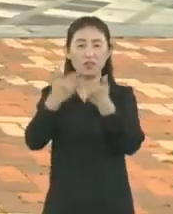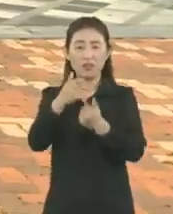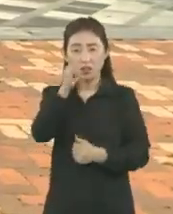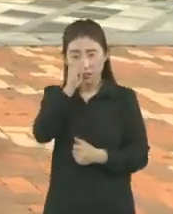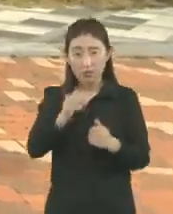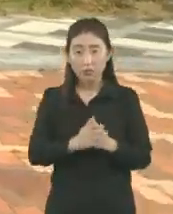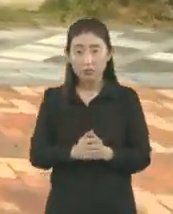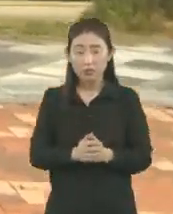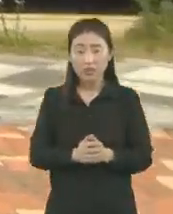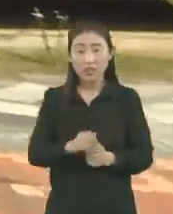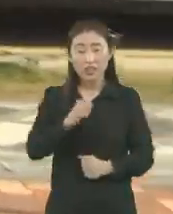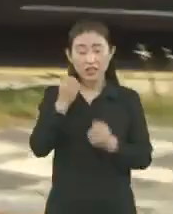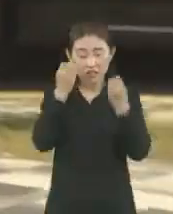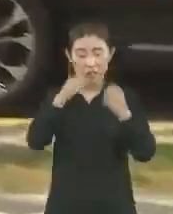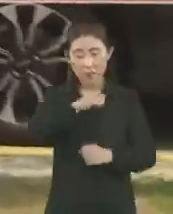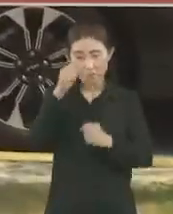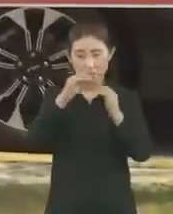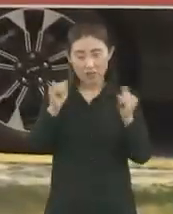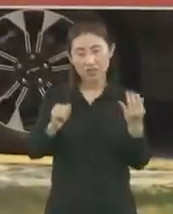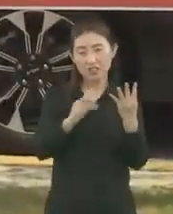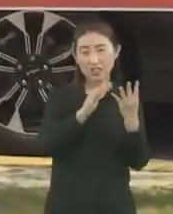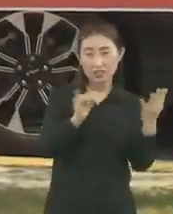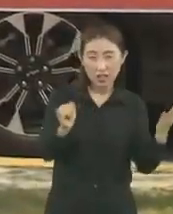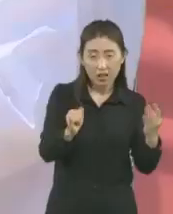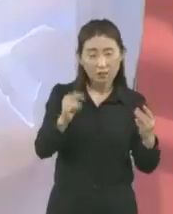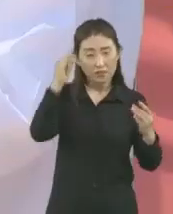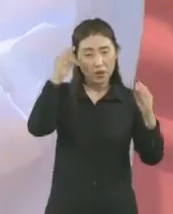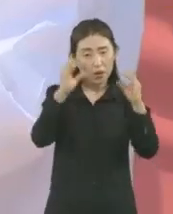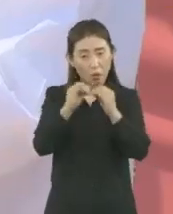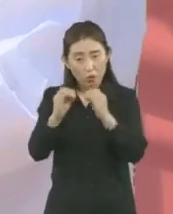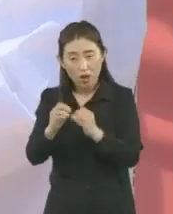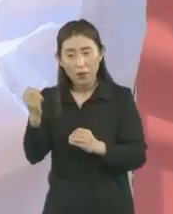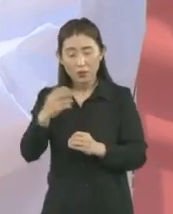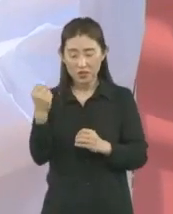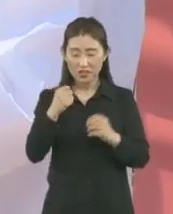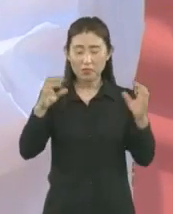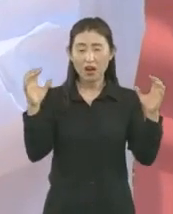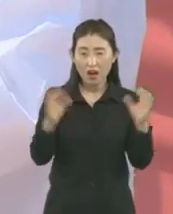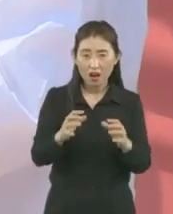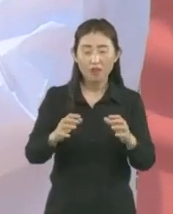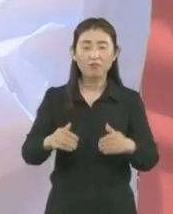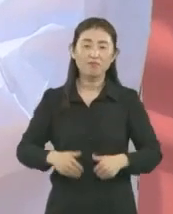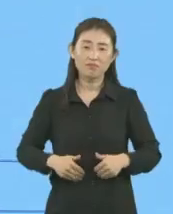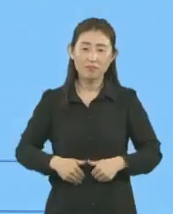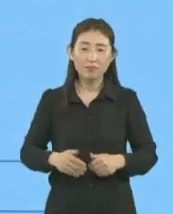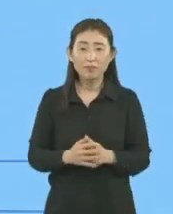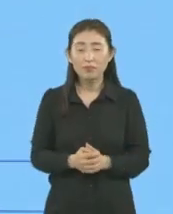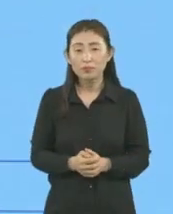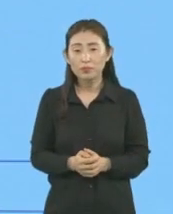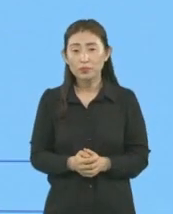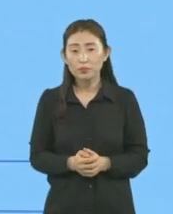새로 당선된 시도지사들의 의지와 협조 여부에 따라 세부정책 변화는 불가피할 전망입니다.